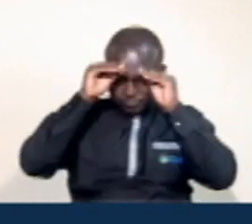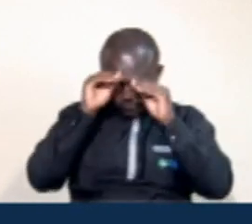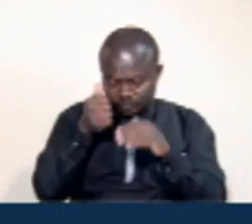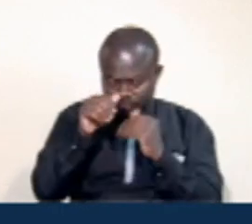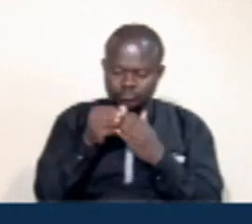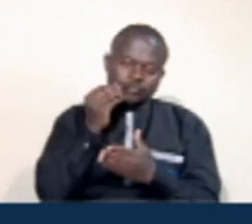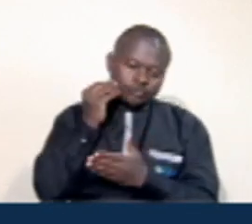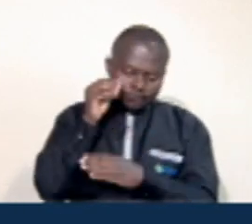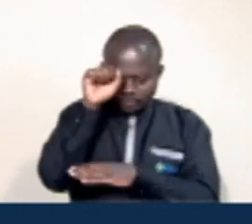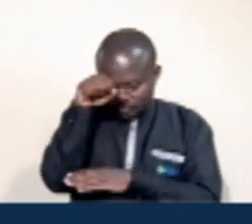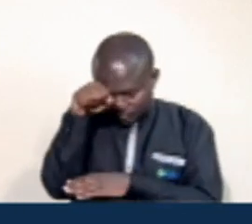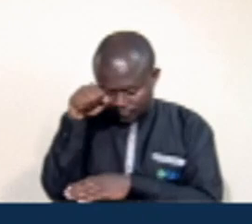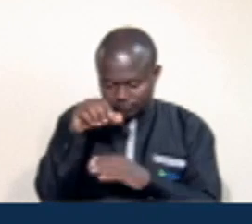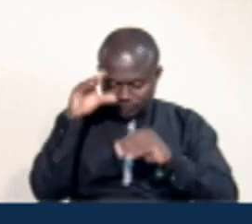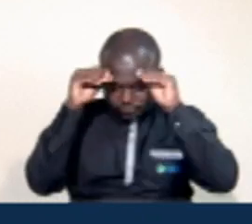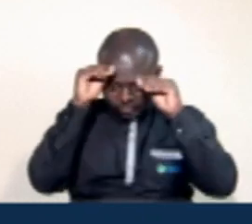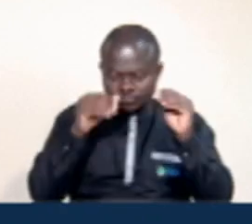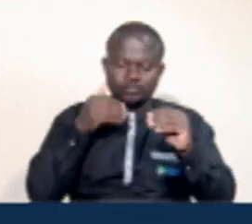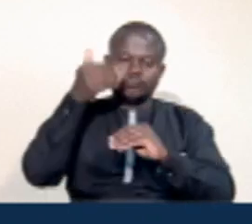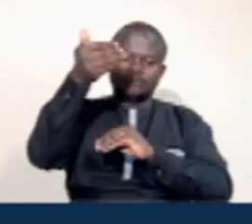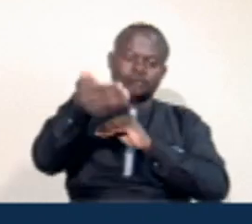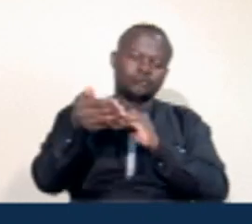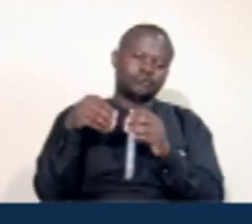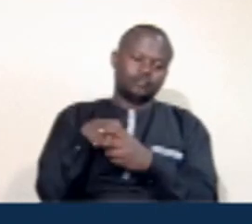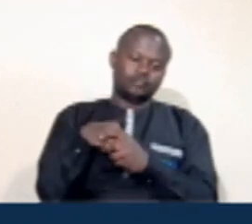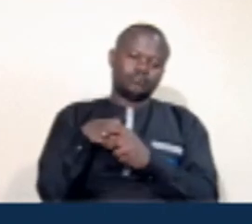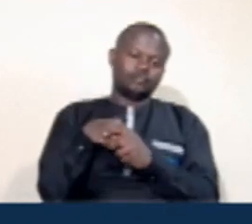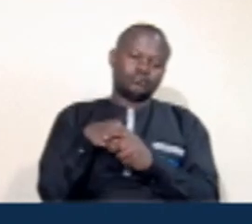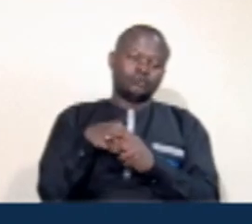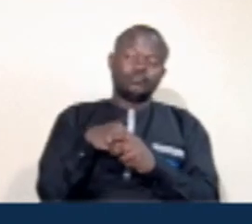yabo mu rugo hanyuma abo